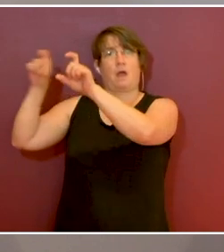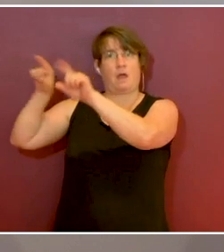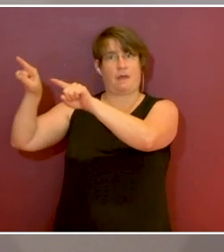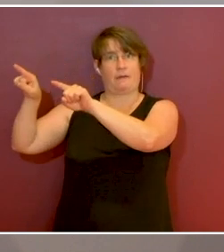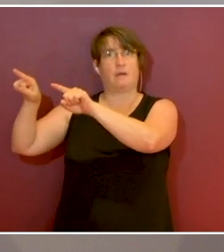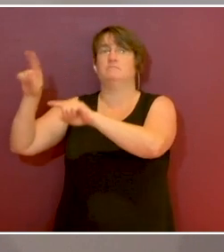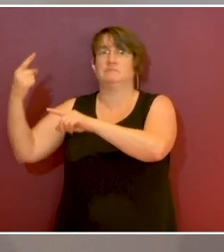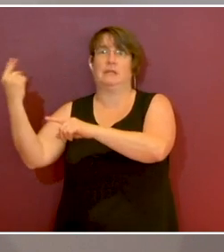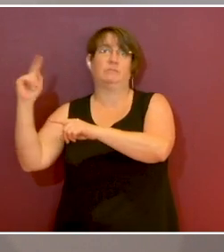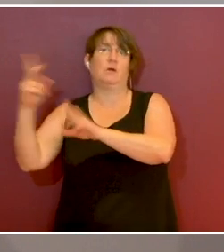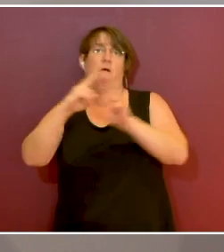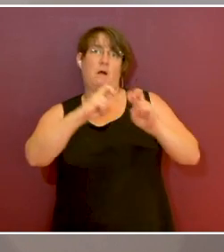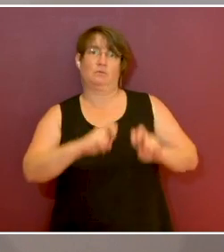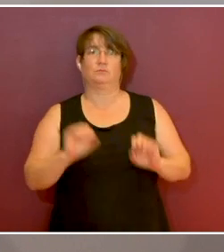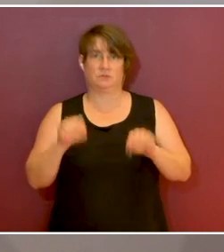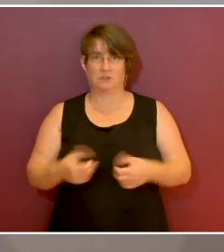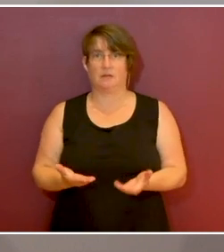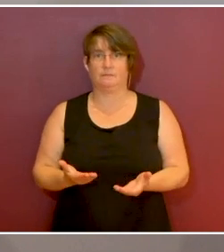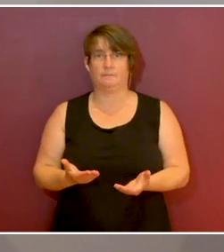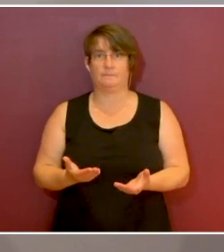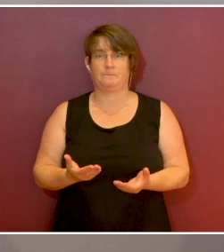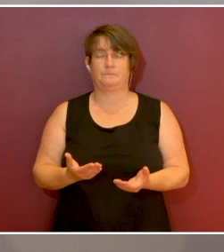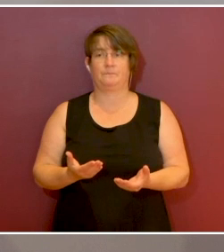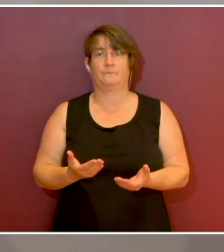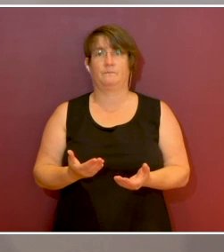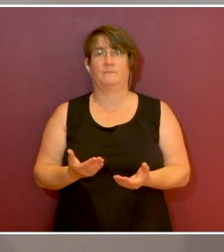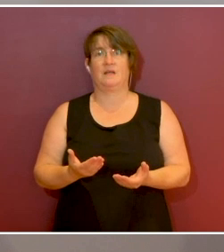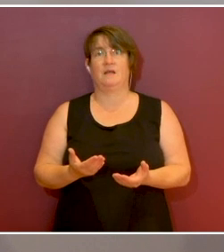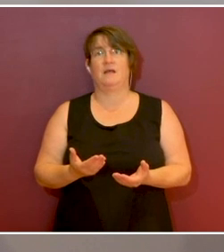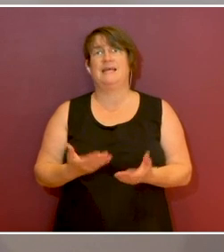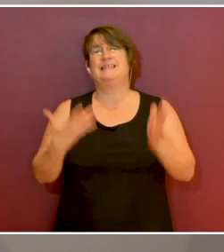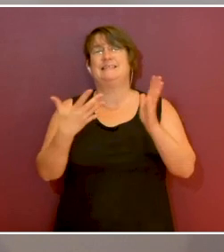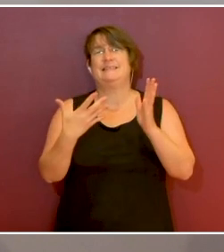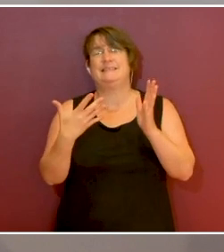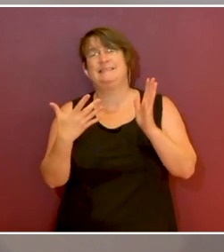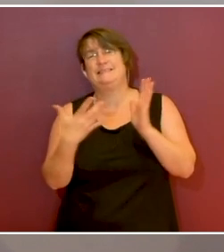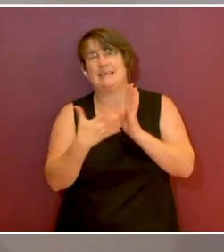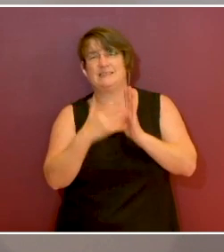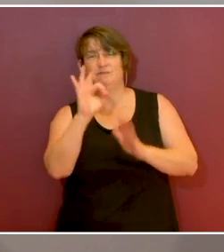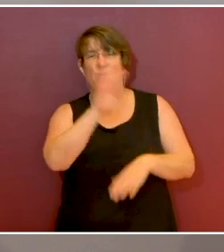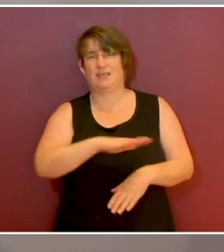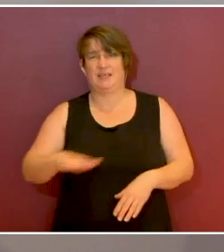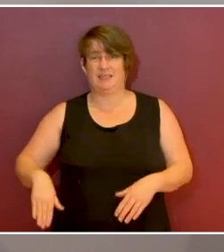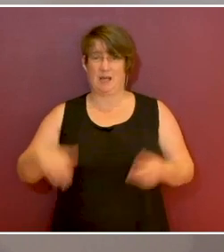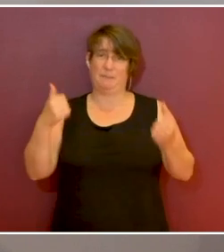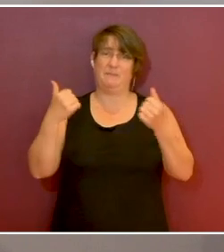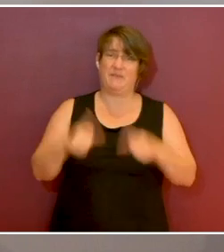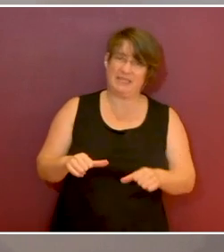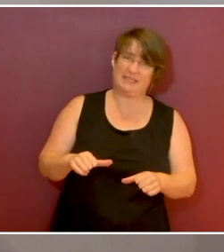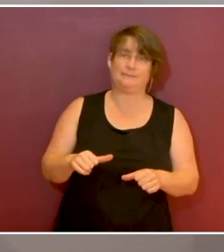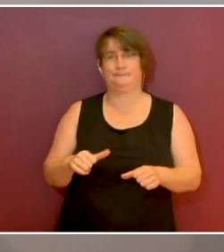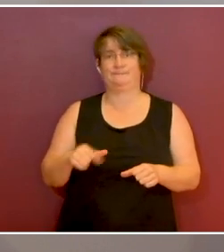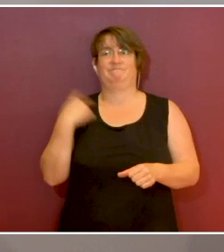nutzen. Verpflichtende Tests für Kinder, das haben wir ja immer gesagt, wir setzen in den Kitas auf